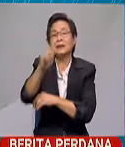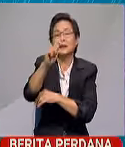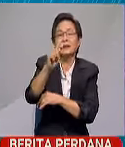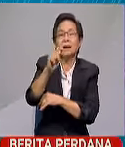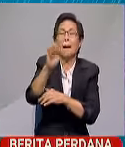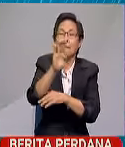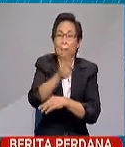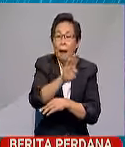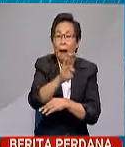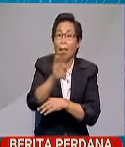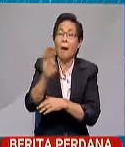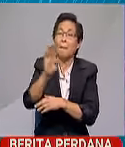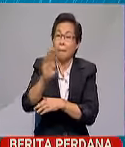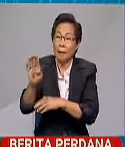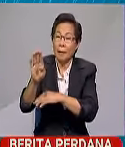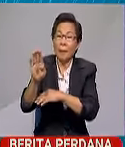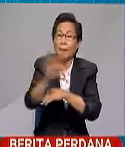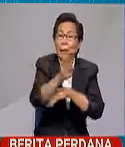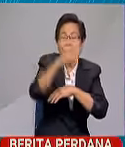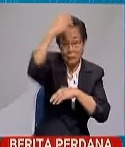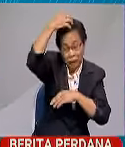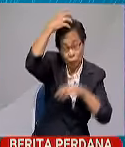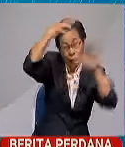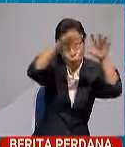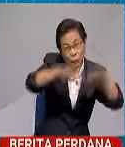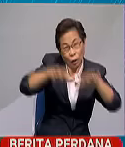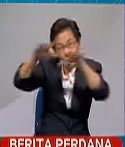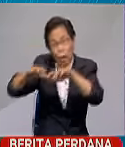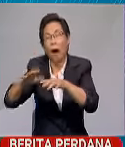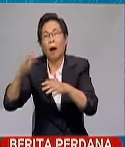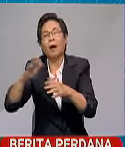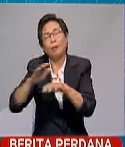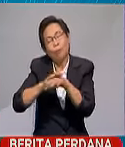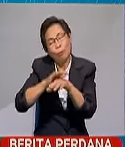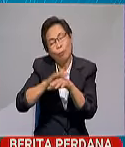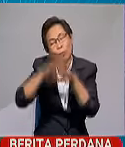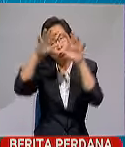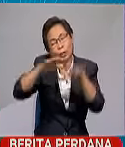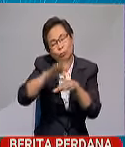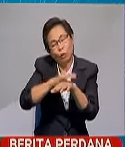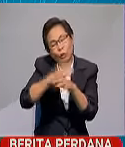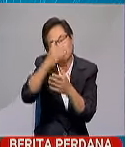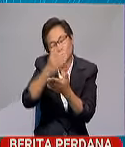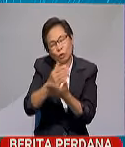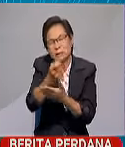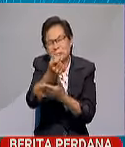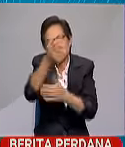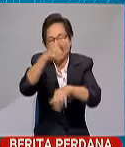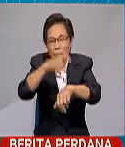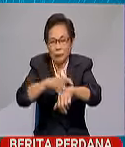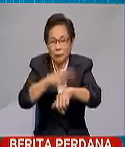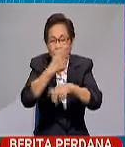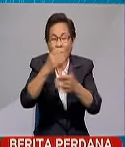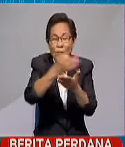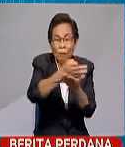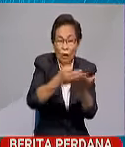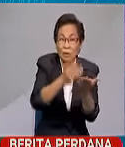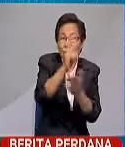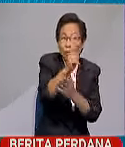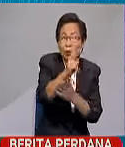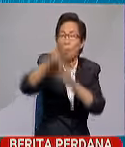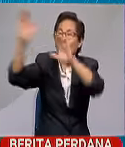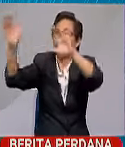bahagian barat negeri Selangor. Dan keadaan ini kita jangkakan akan beransur-ansur reda tidak lama lagi. Pada fasa kedua monsun timur